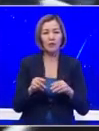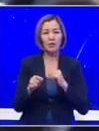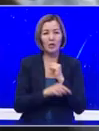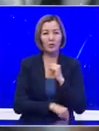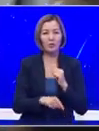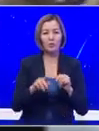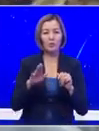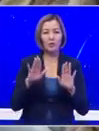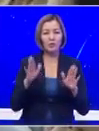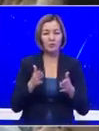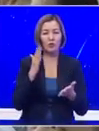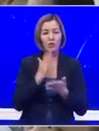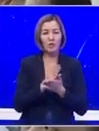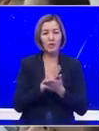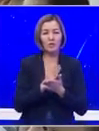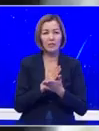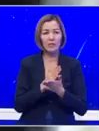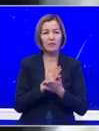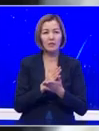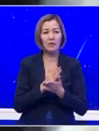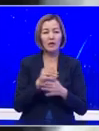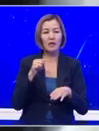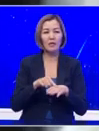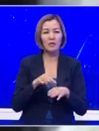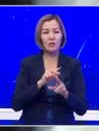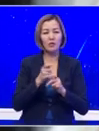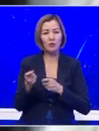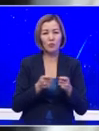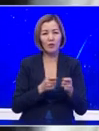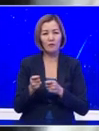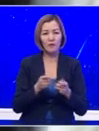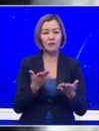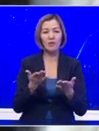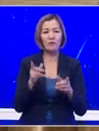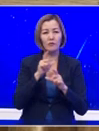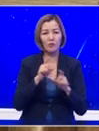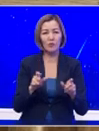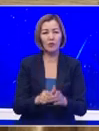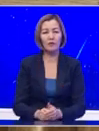коррупционными рисками. К тому же это негативно отражается на эффективности управленческих компетенций.